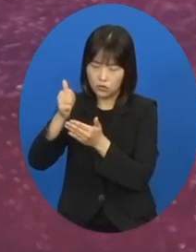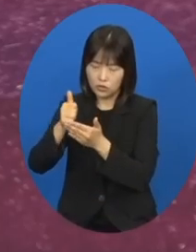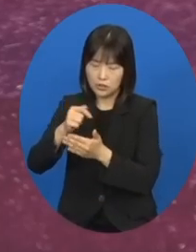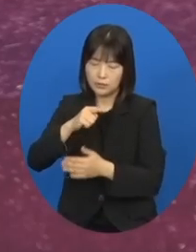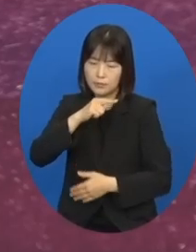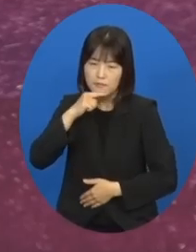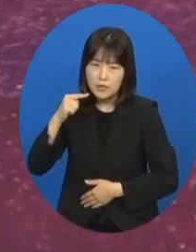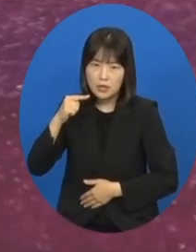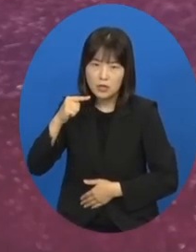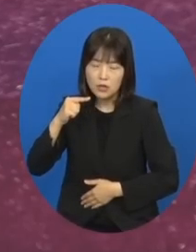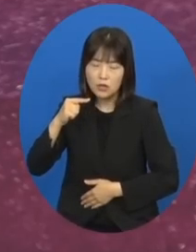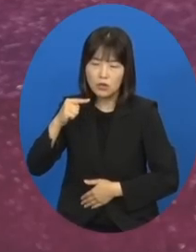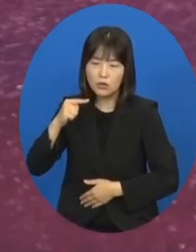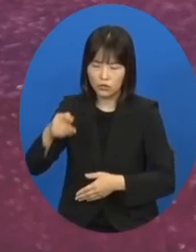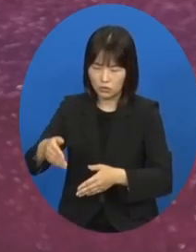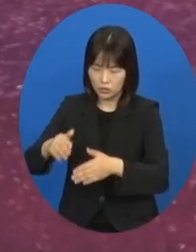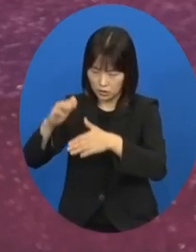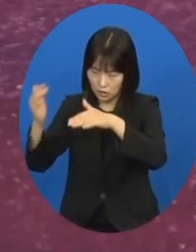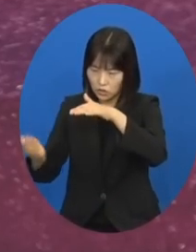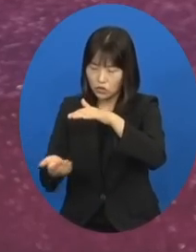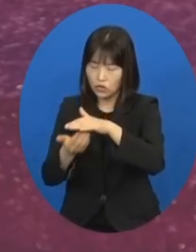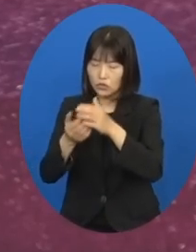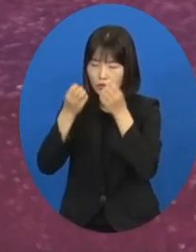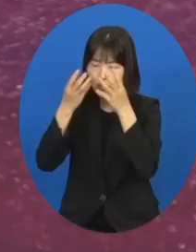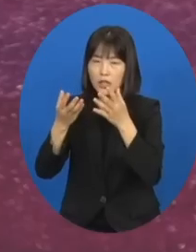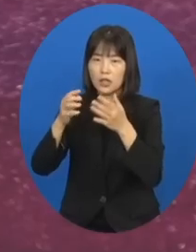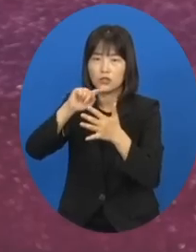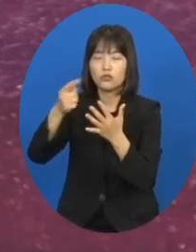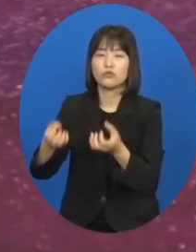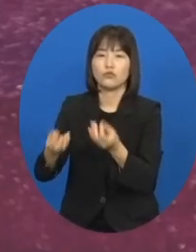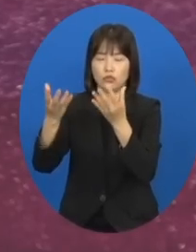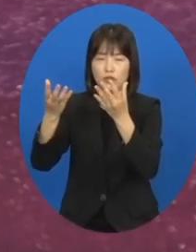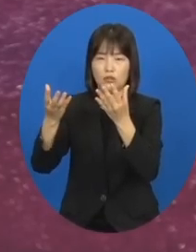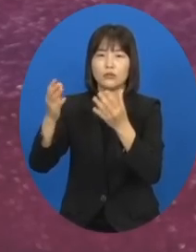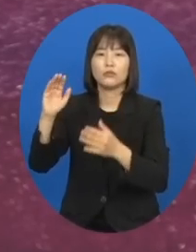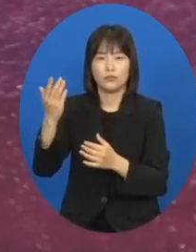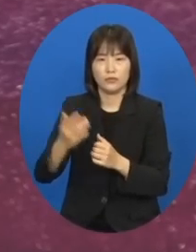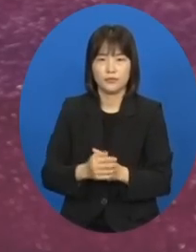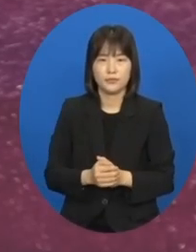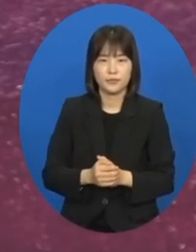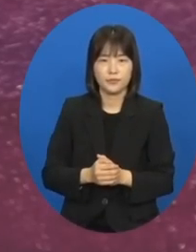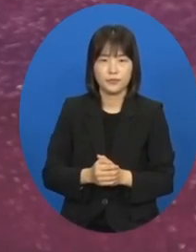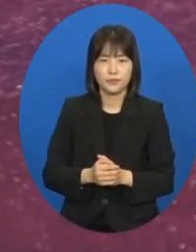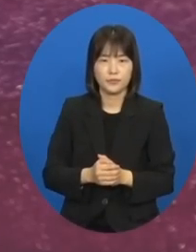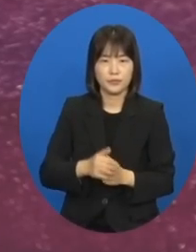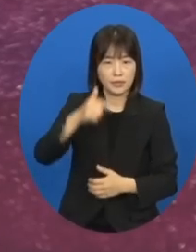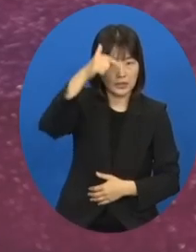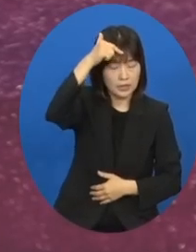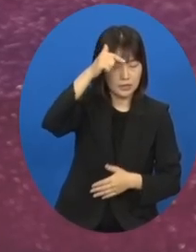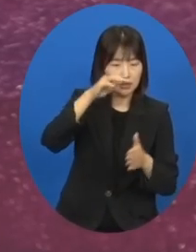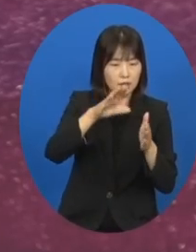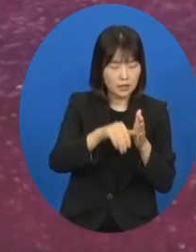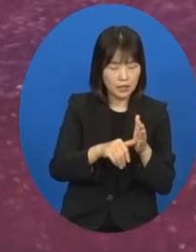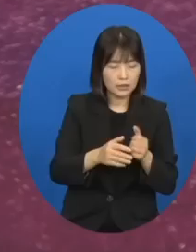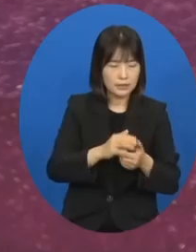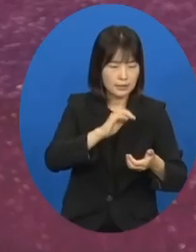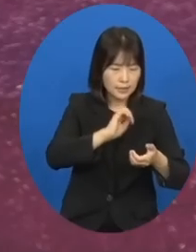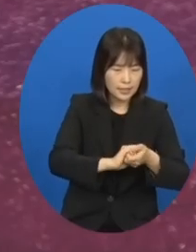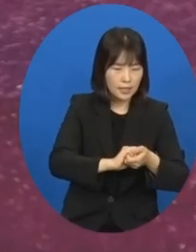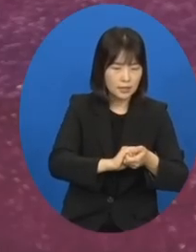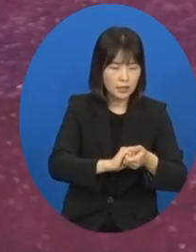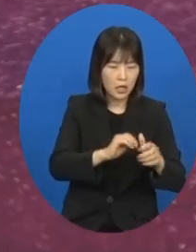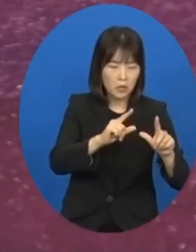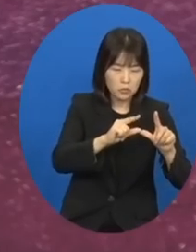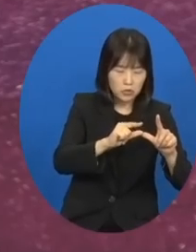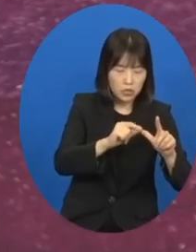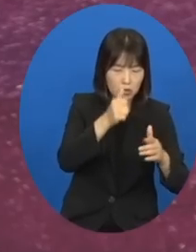새로운 유월절이 이제 진행이 된다는 것이죠 그때는 제한적이고 부분적이고 일시적인 죄 사함이